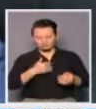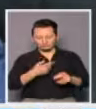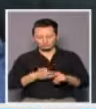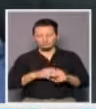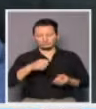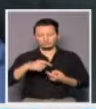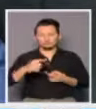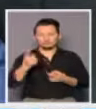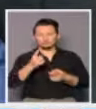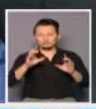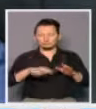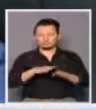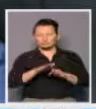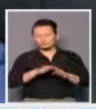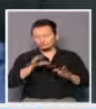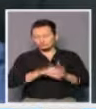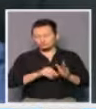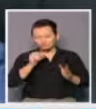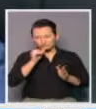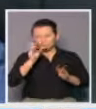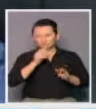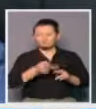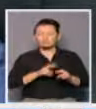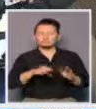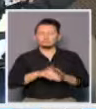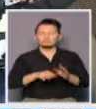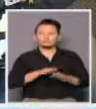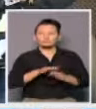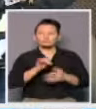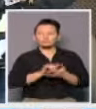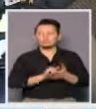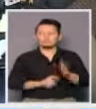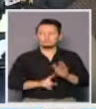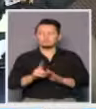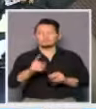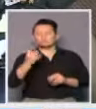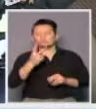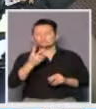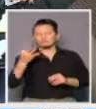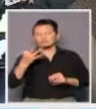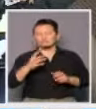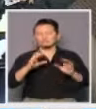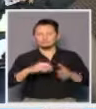соответствует по первой категории, будет рассматриваться комитетами экологии и его территориальным подразделением. Для второй, третьей, четвертой категории